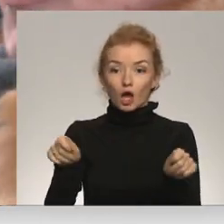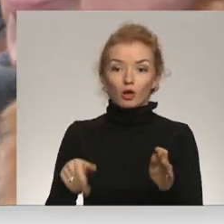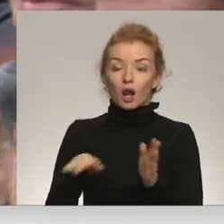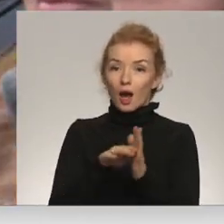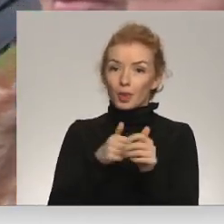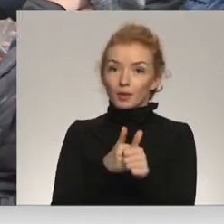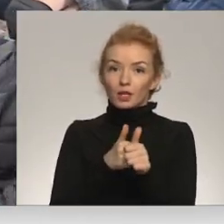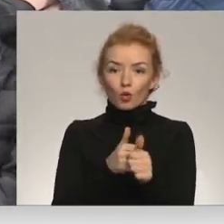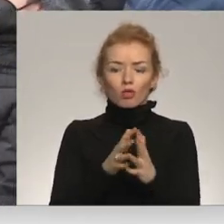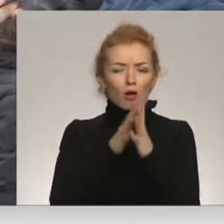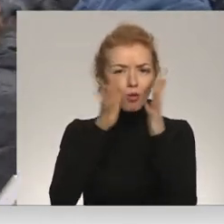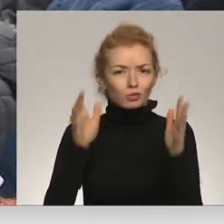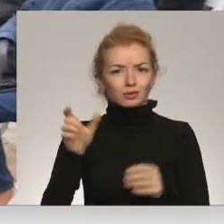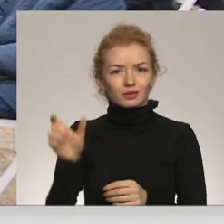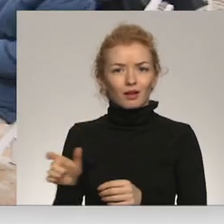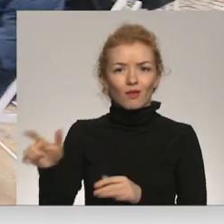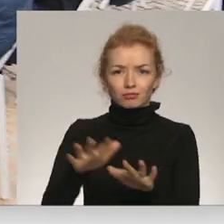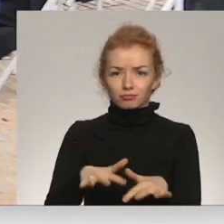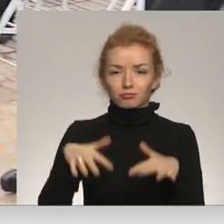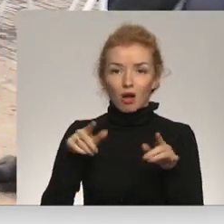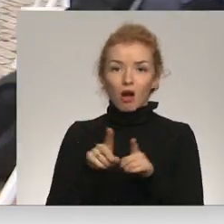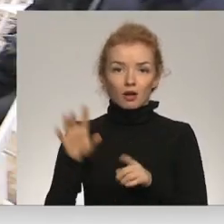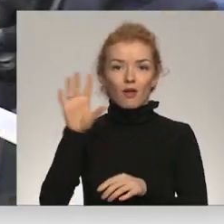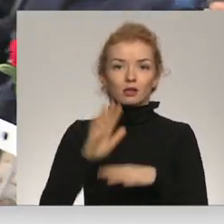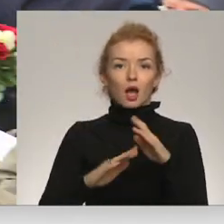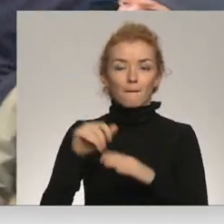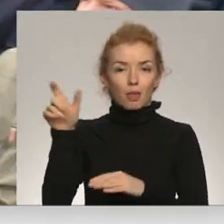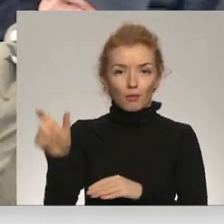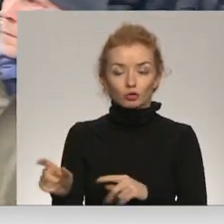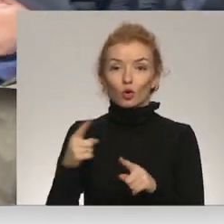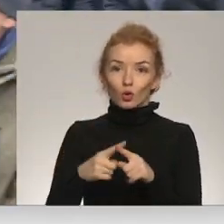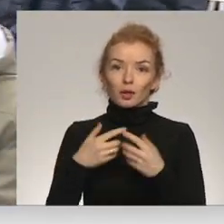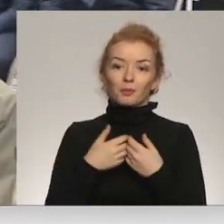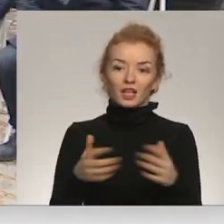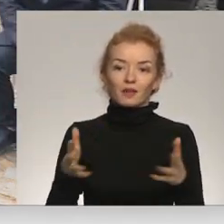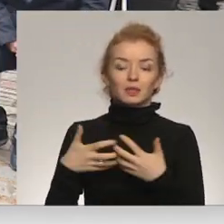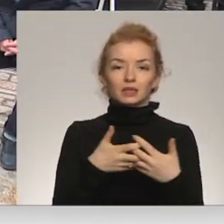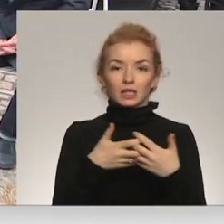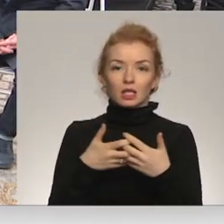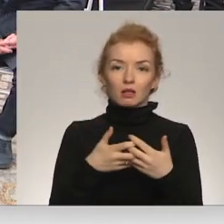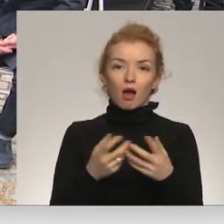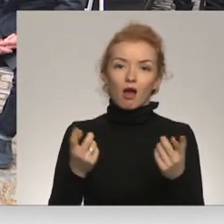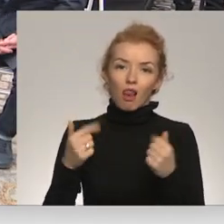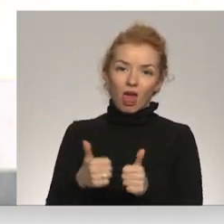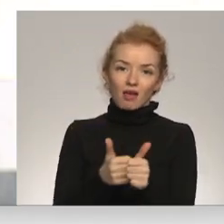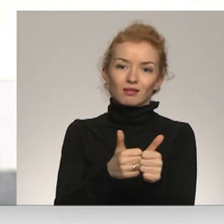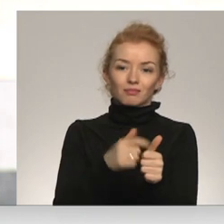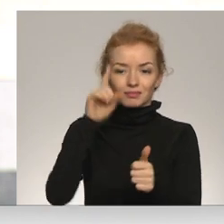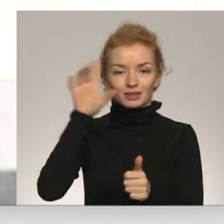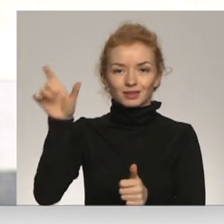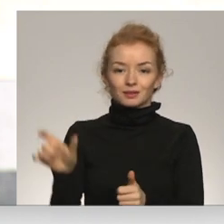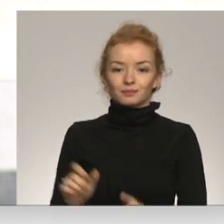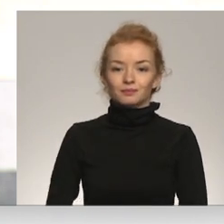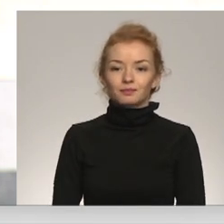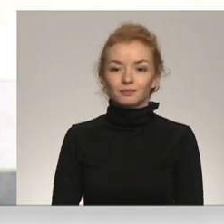līdzi vairāki desmiti cilvēku, toskait valsts augstākās amatpersonas un brīvības cīnītāju laika biedri. Taču